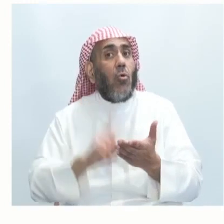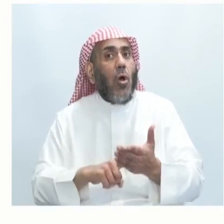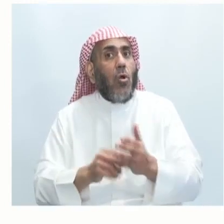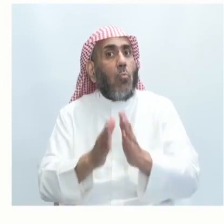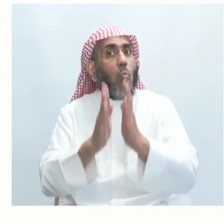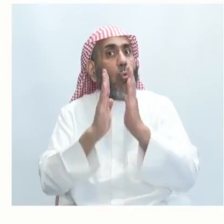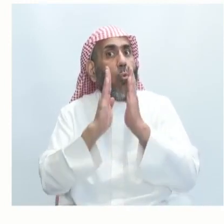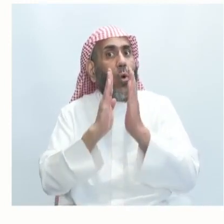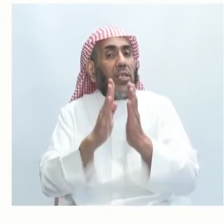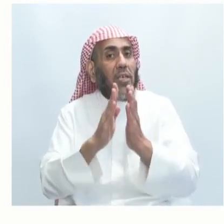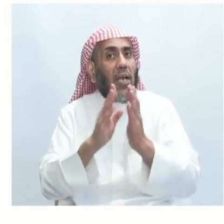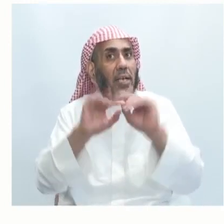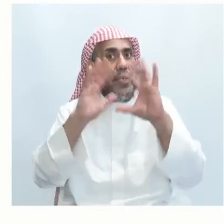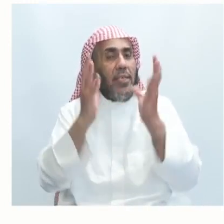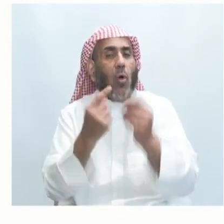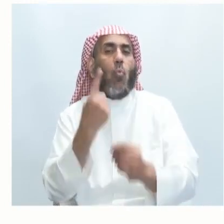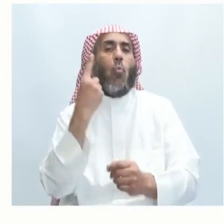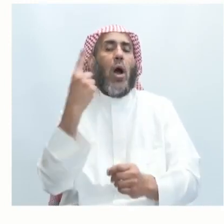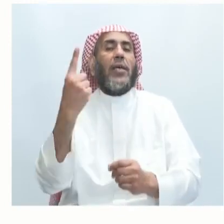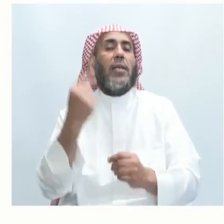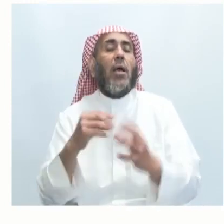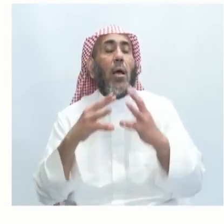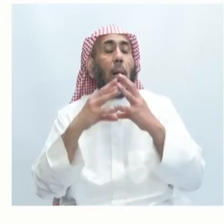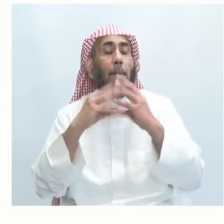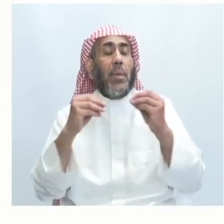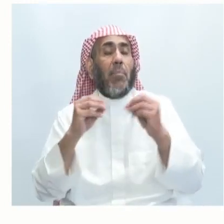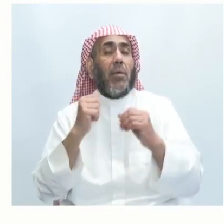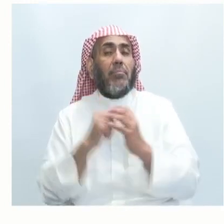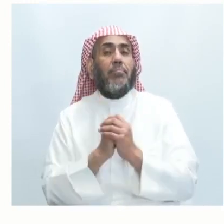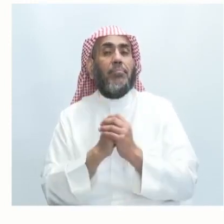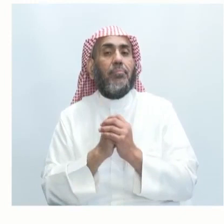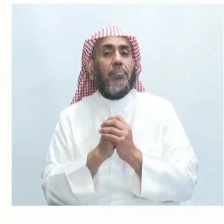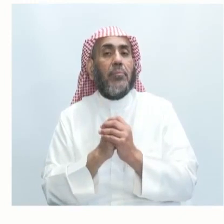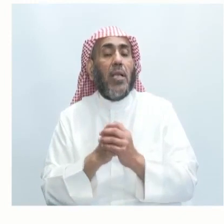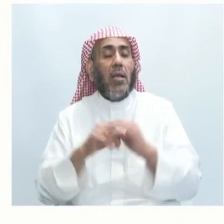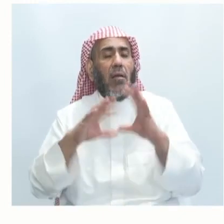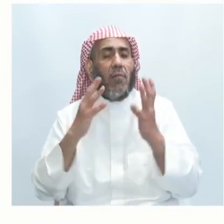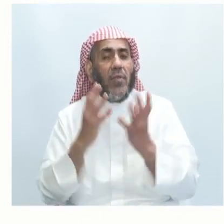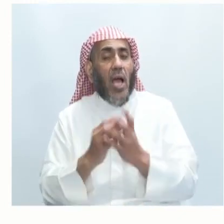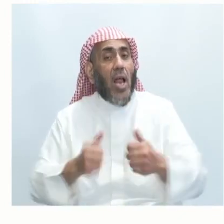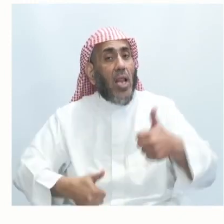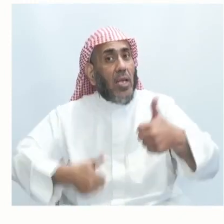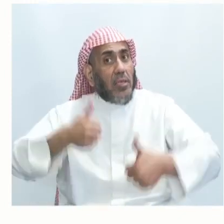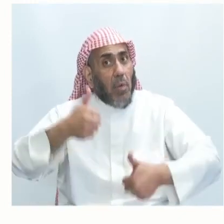موجها لشيء واحد بمعنى ابنائي وبناتي الطلاب في حال